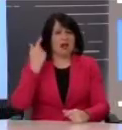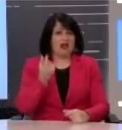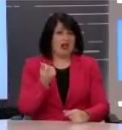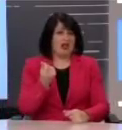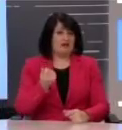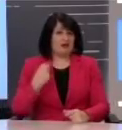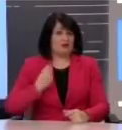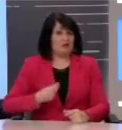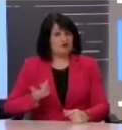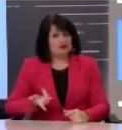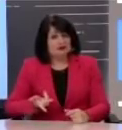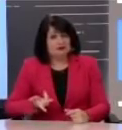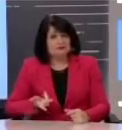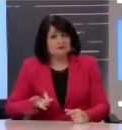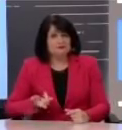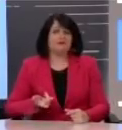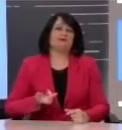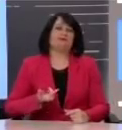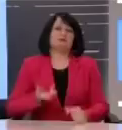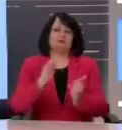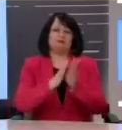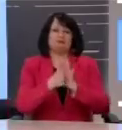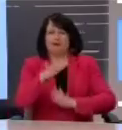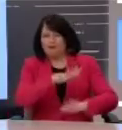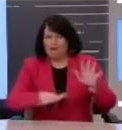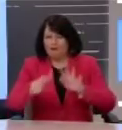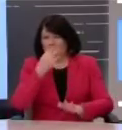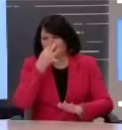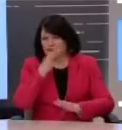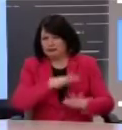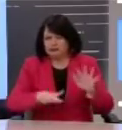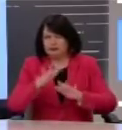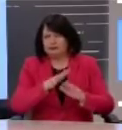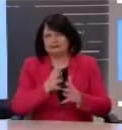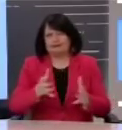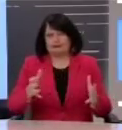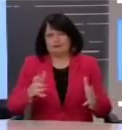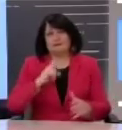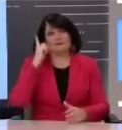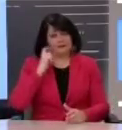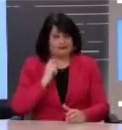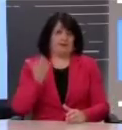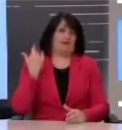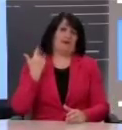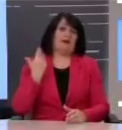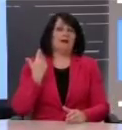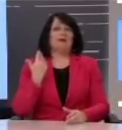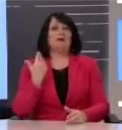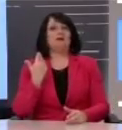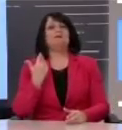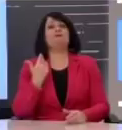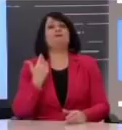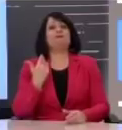χρήματος, γιγαντώθηκαν κυκλώματα διαπλοκής. Είναι γνωστή η αμαρτωλή ιστορία στην